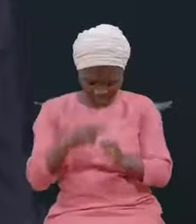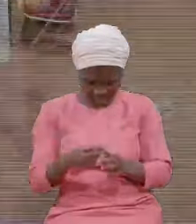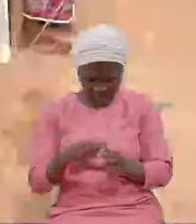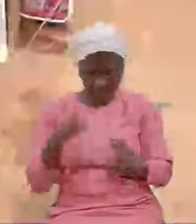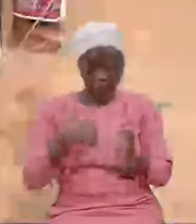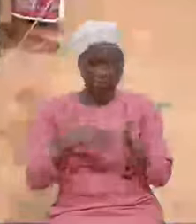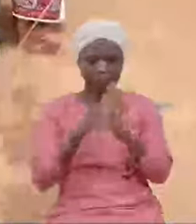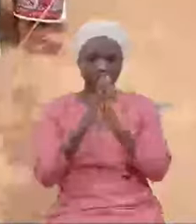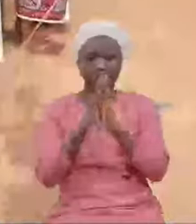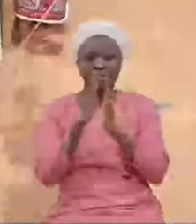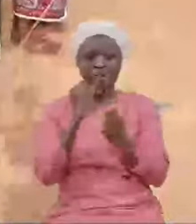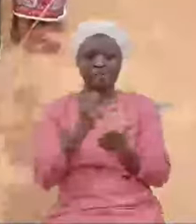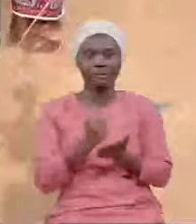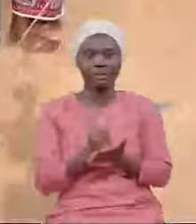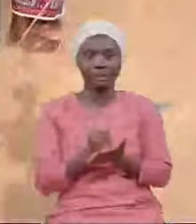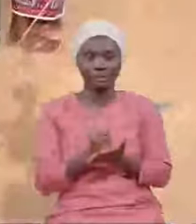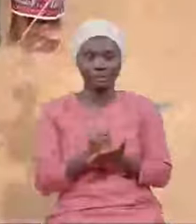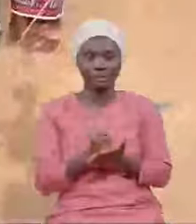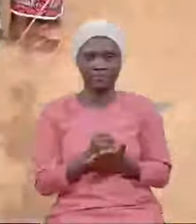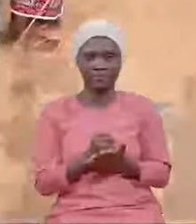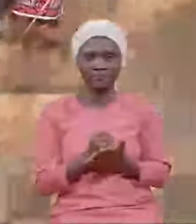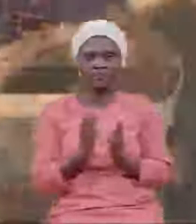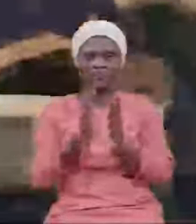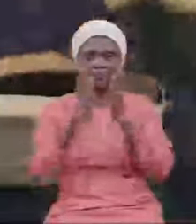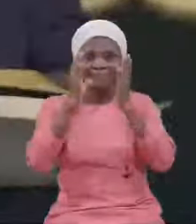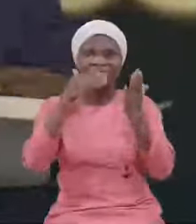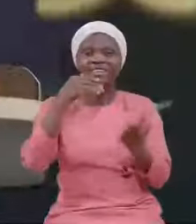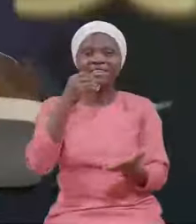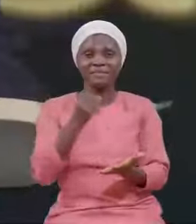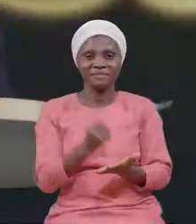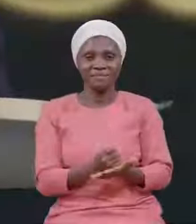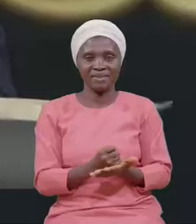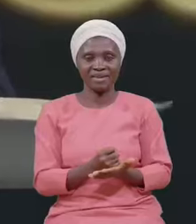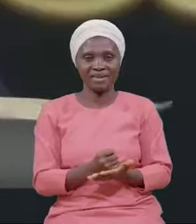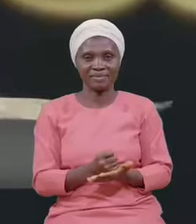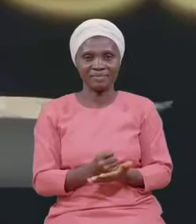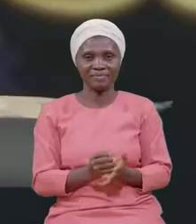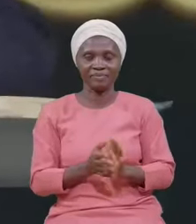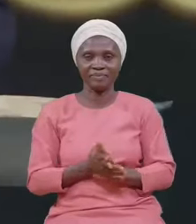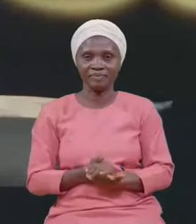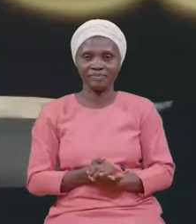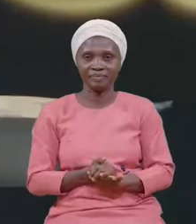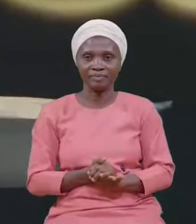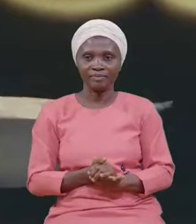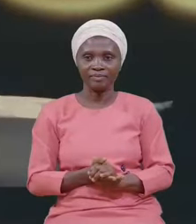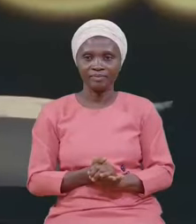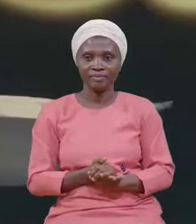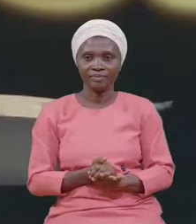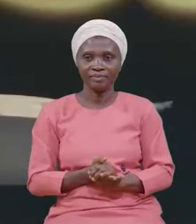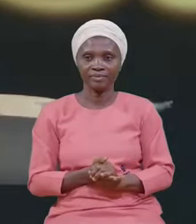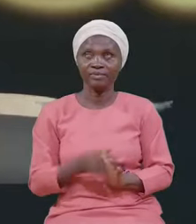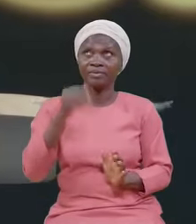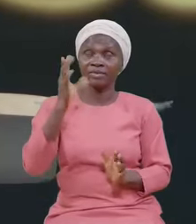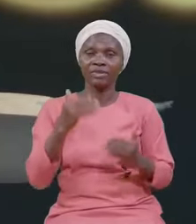Merci, Seigneur, pour l'exaucement. Au nom de Jésus, nous prions. Un bon